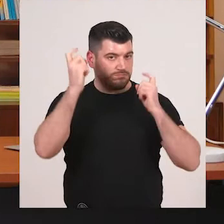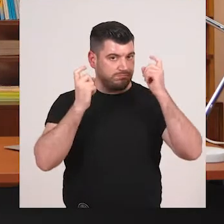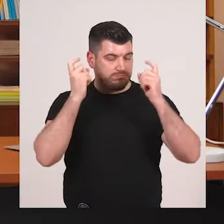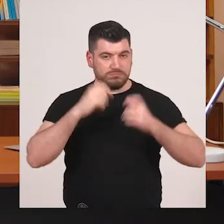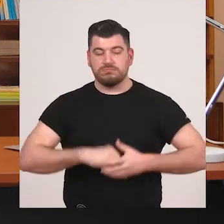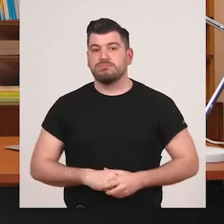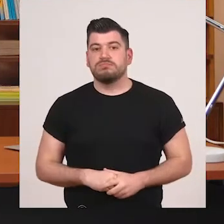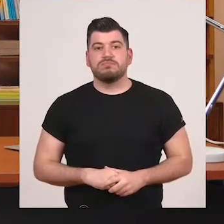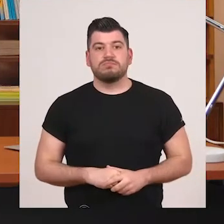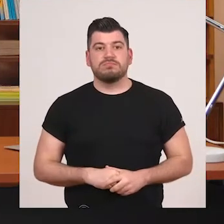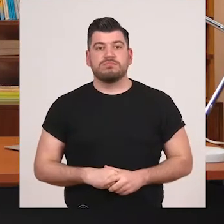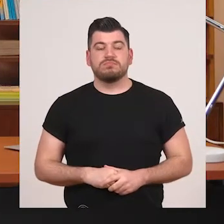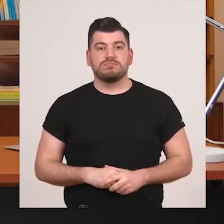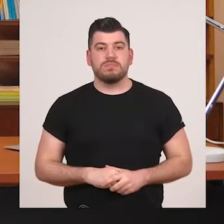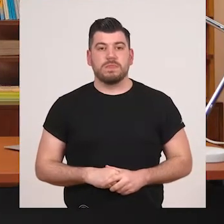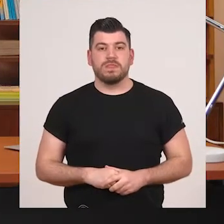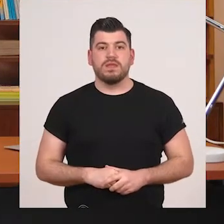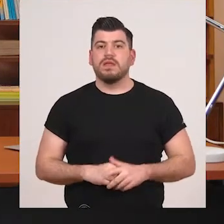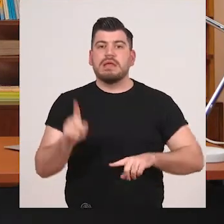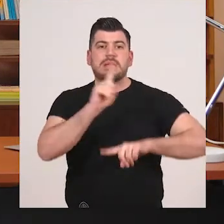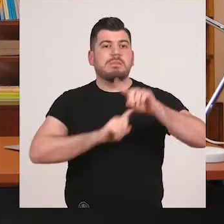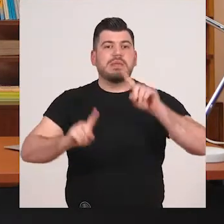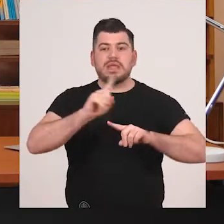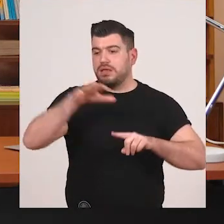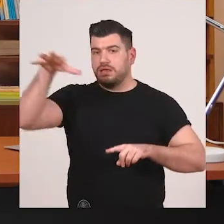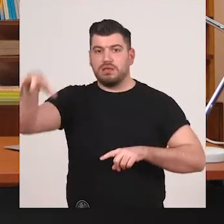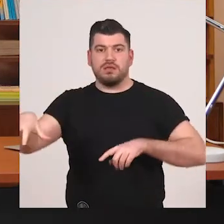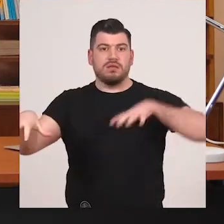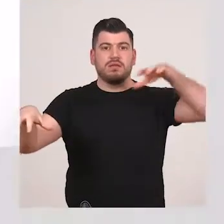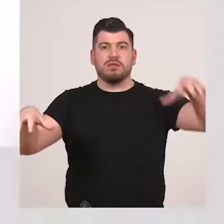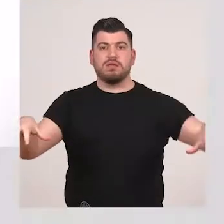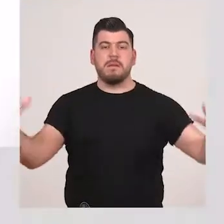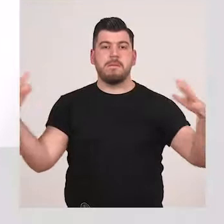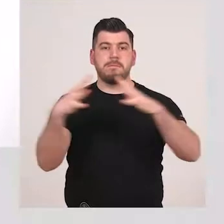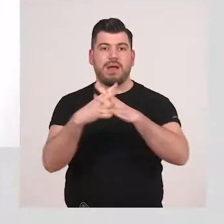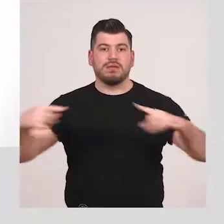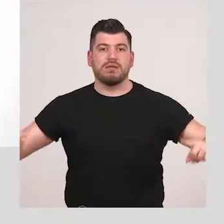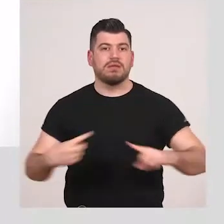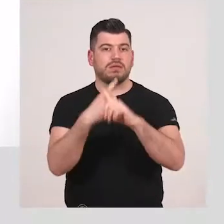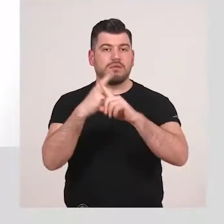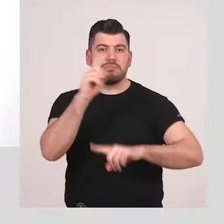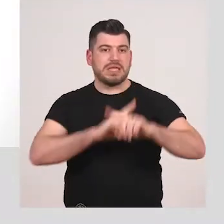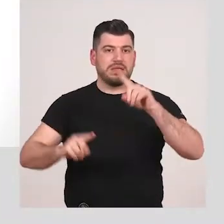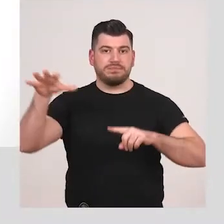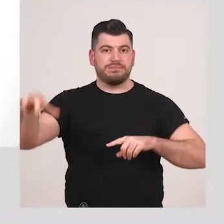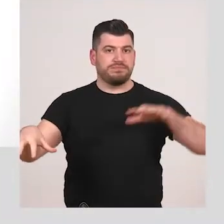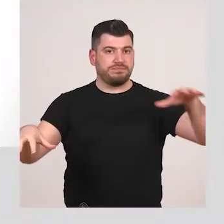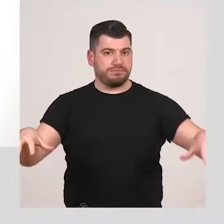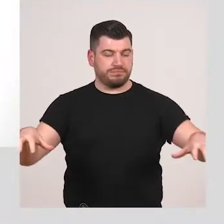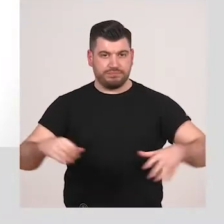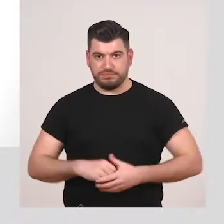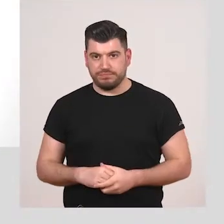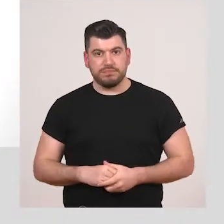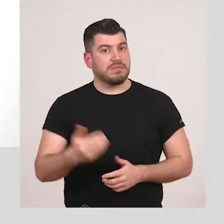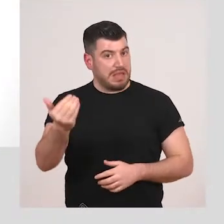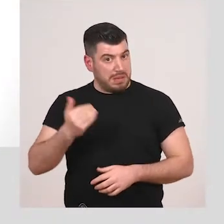μαθήματος. Ποιος, δηλαδή, ποιοι ήταν αυτοί που συμμετείχαν σε αυτή τη μάχη? Πρώτα απ' όλα, όπως είπαμε και πριν,